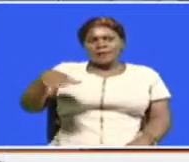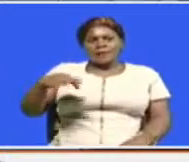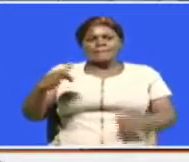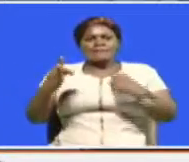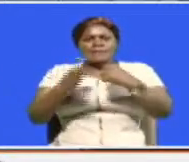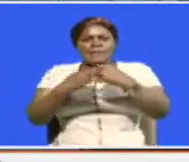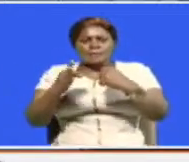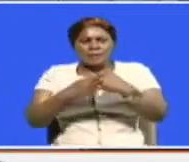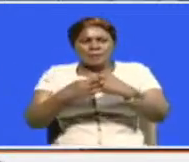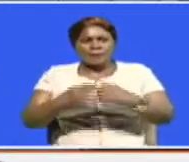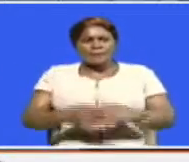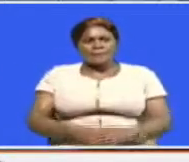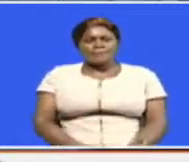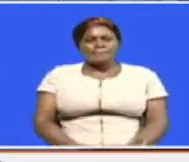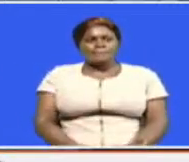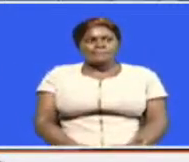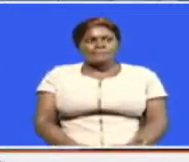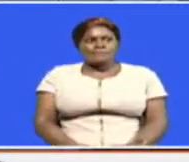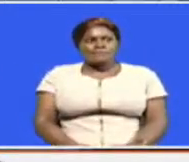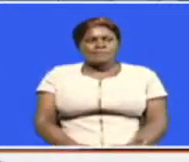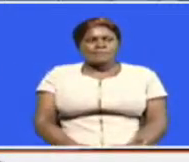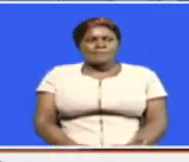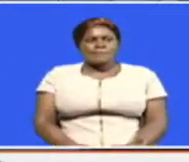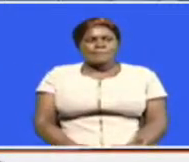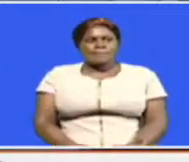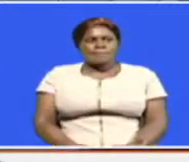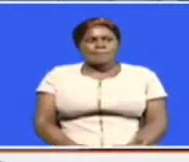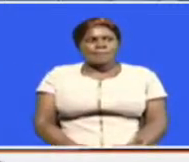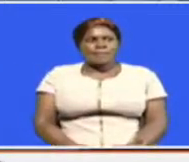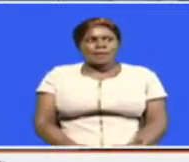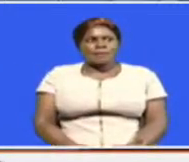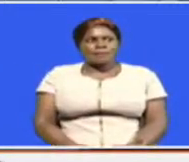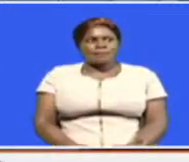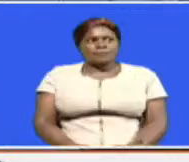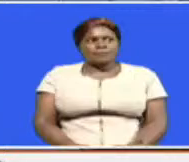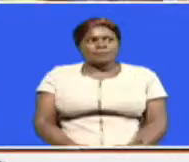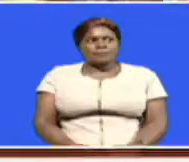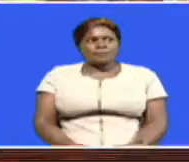Kibra. Ode Francis, KTN News, Nairobi.